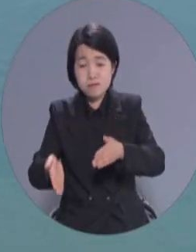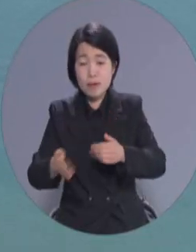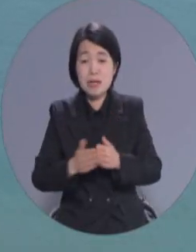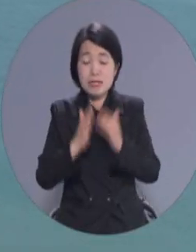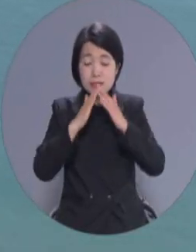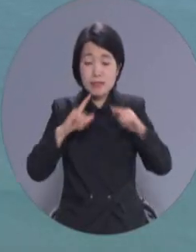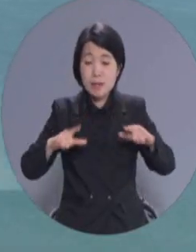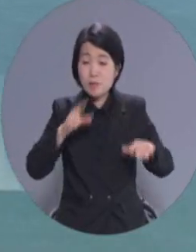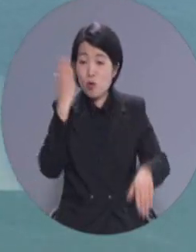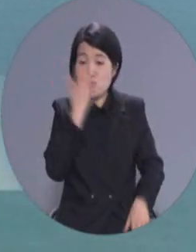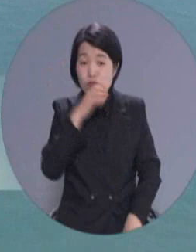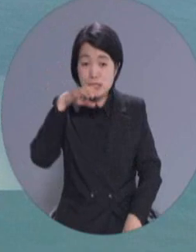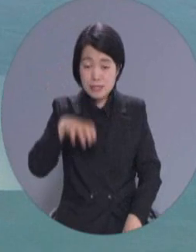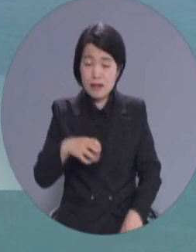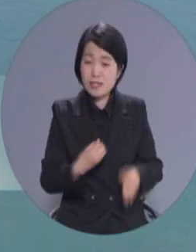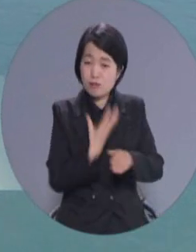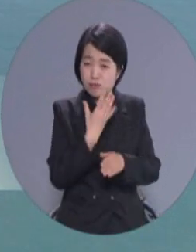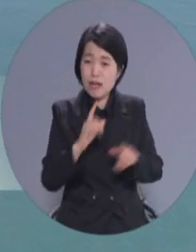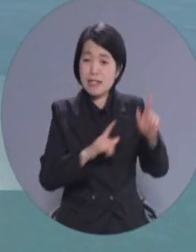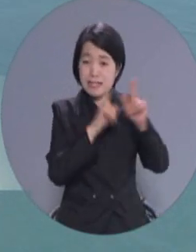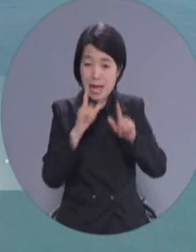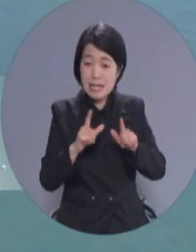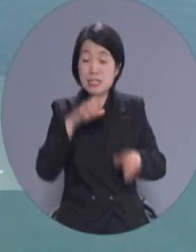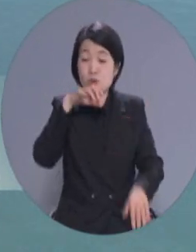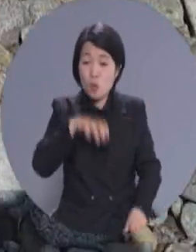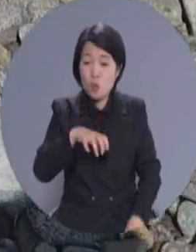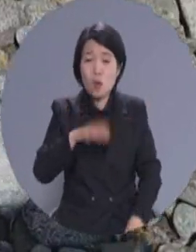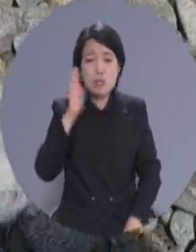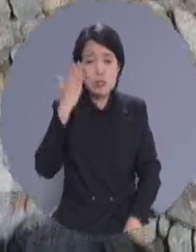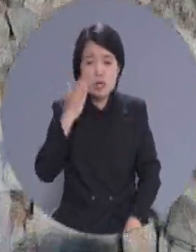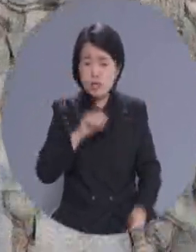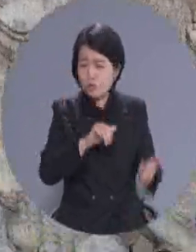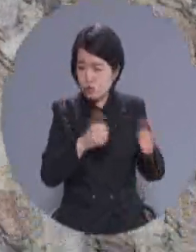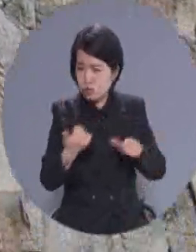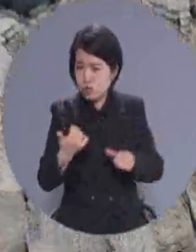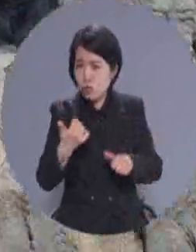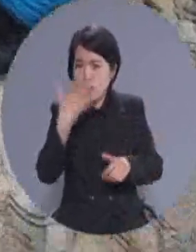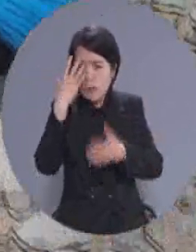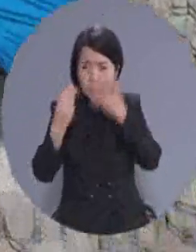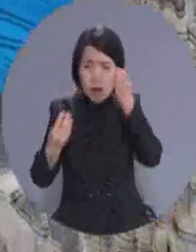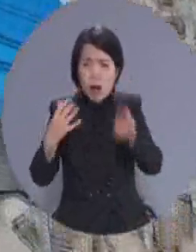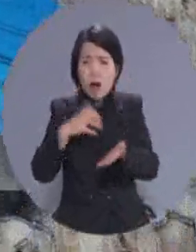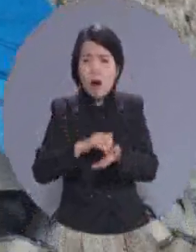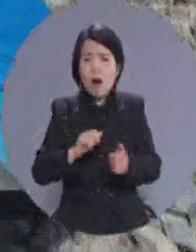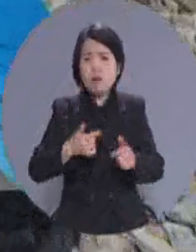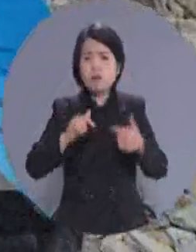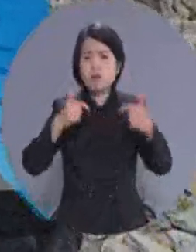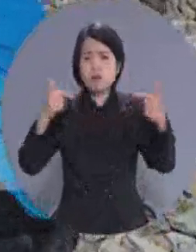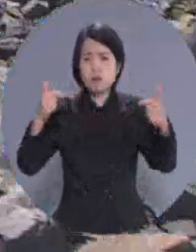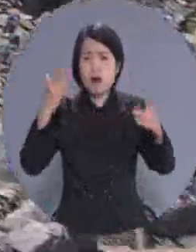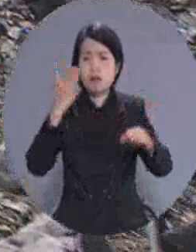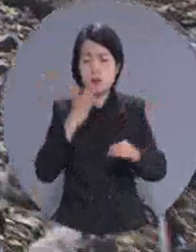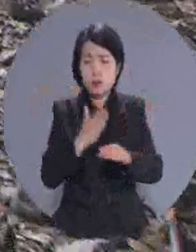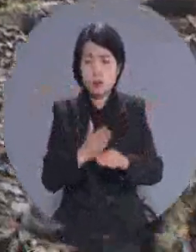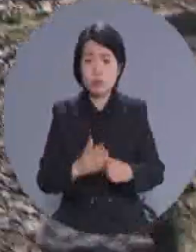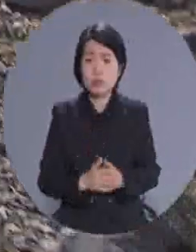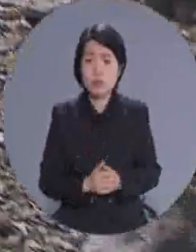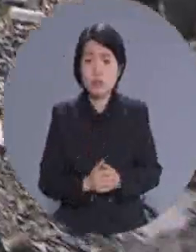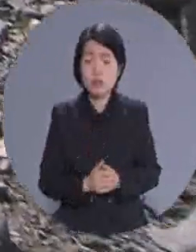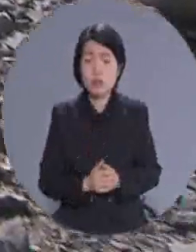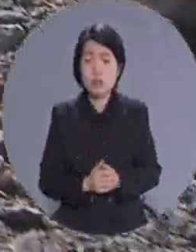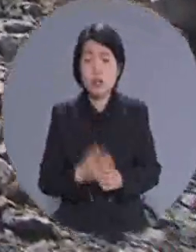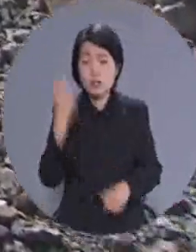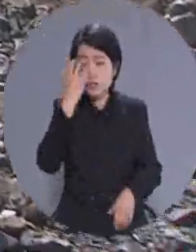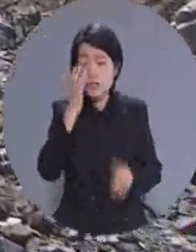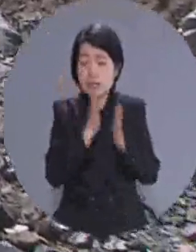전남 여수는 상괭이의 주요 서식지지만 최근 들어 상괭이의 사체 발견이 눈에 띄게 늘었습니다. 이날도